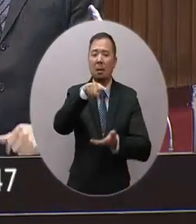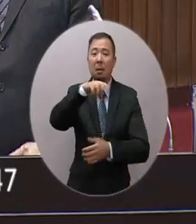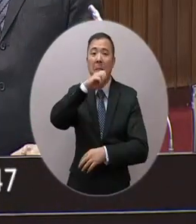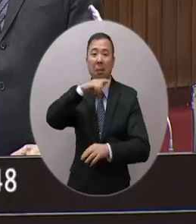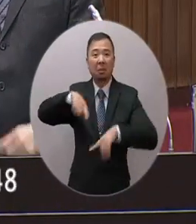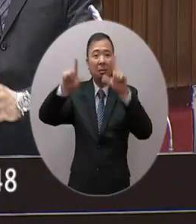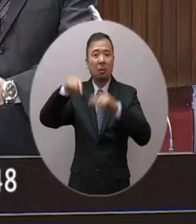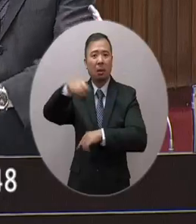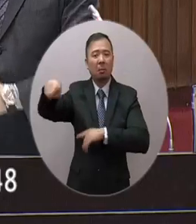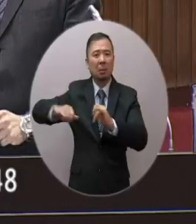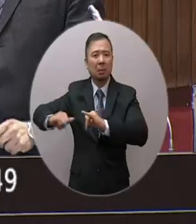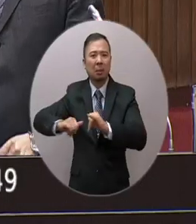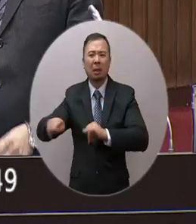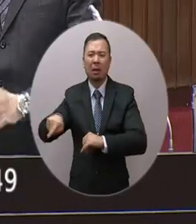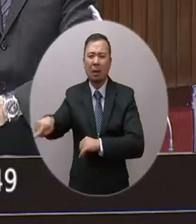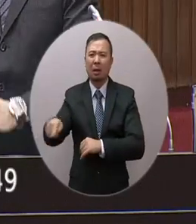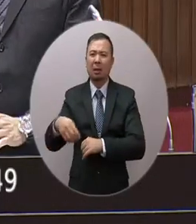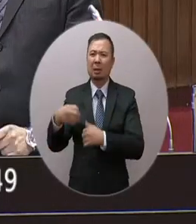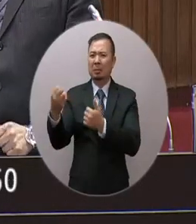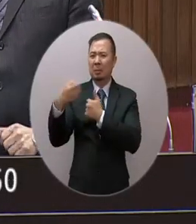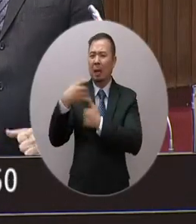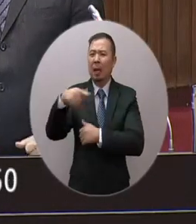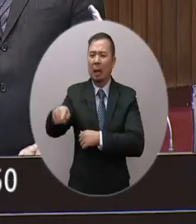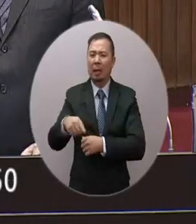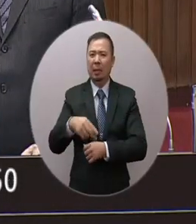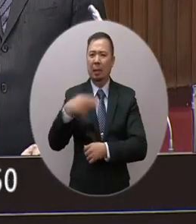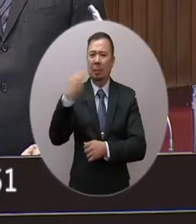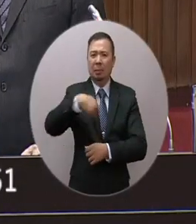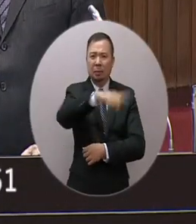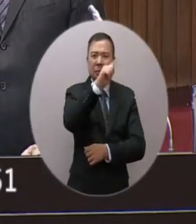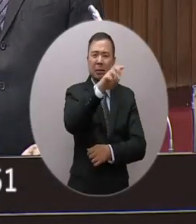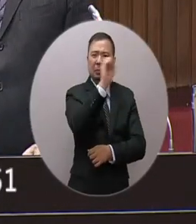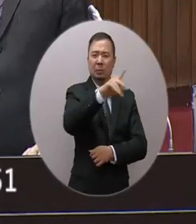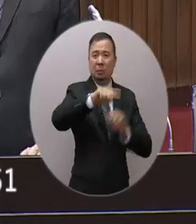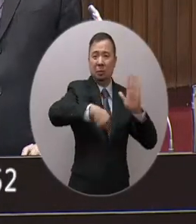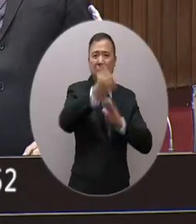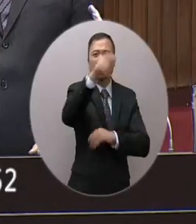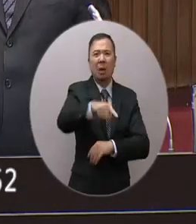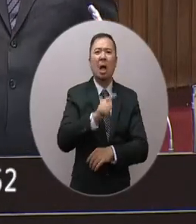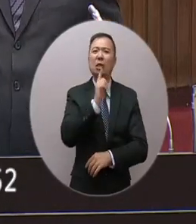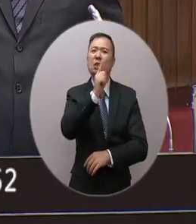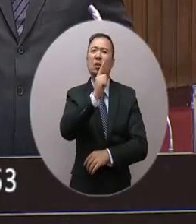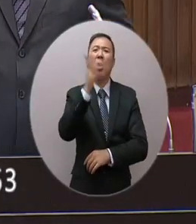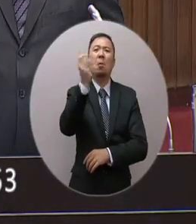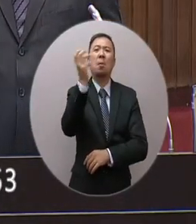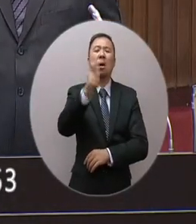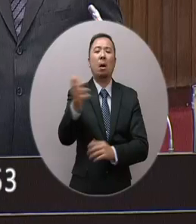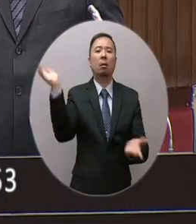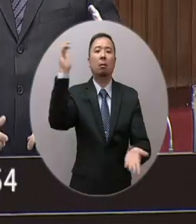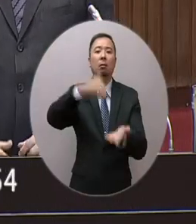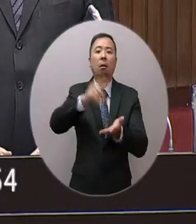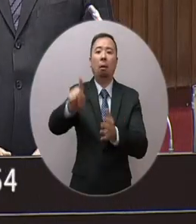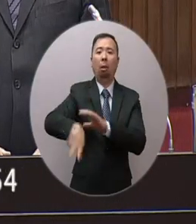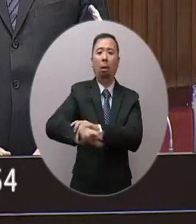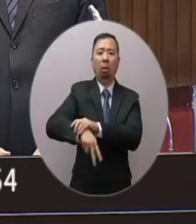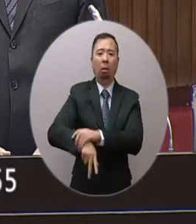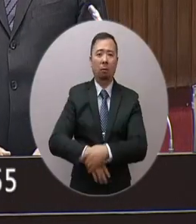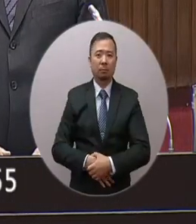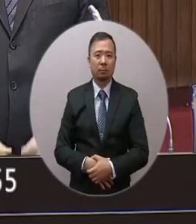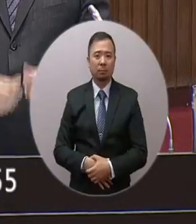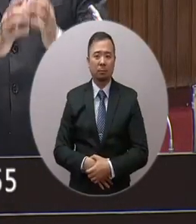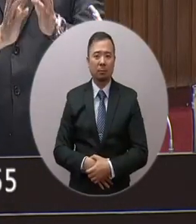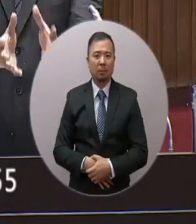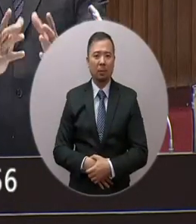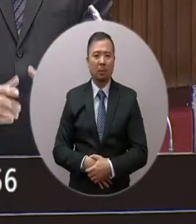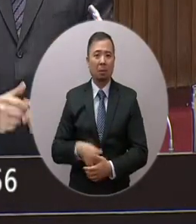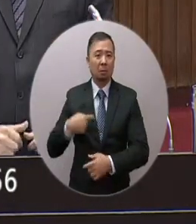甲院长讲咧，讲一定爱做咧，忙忙公公的帮我烘杯。所以这几天我们的电话，